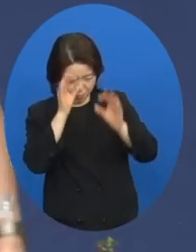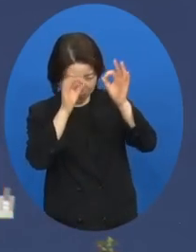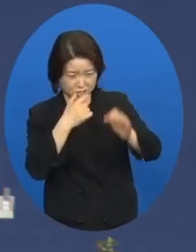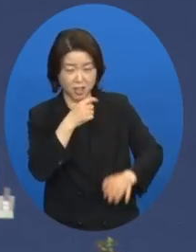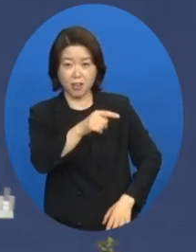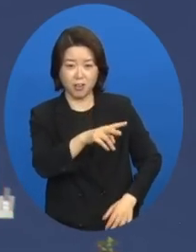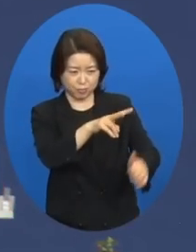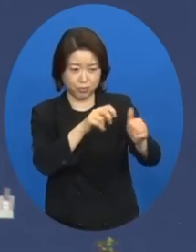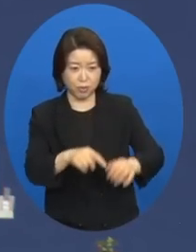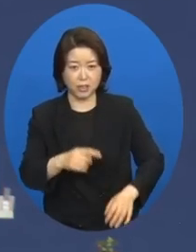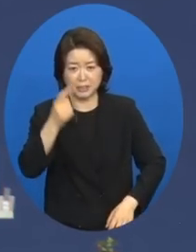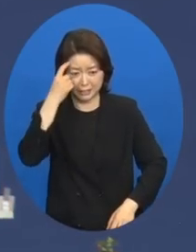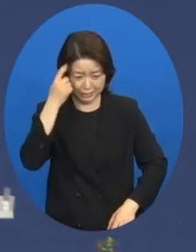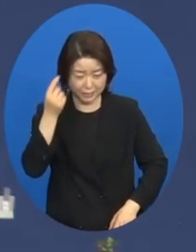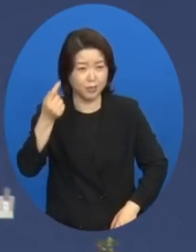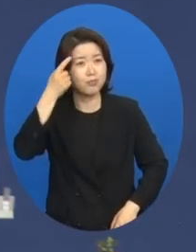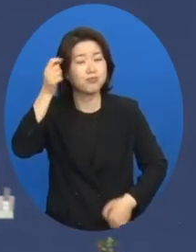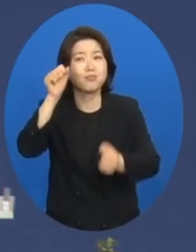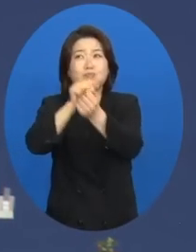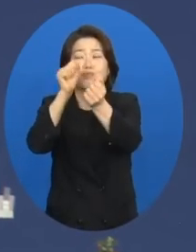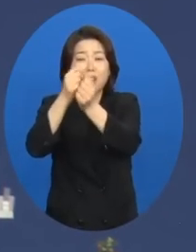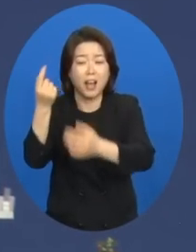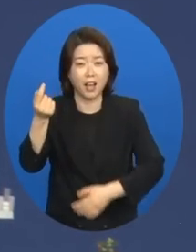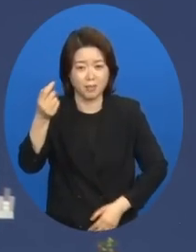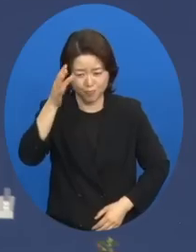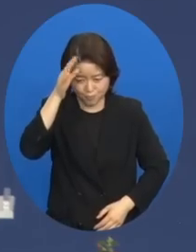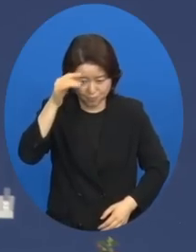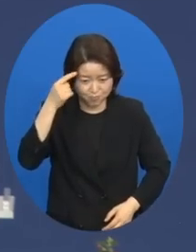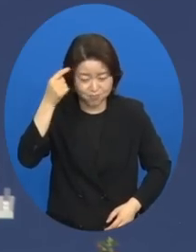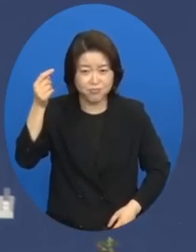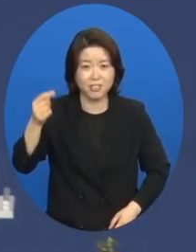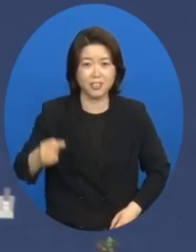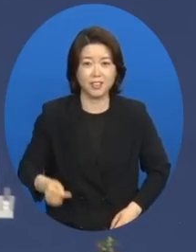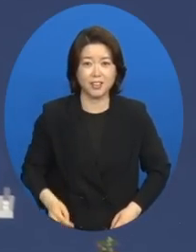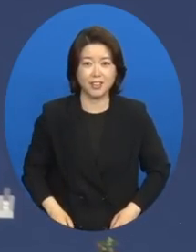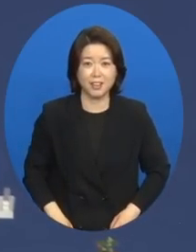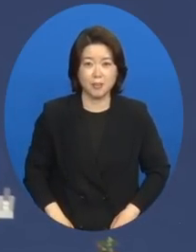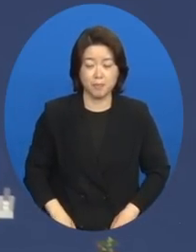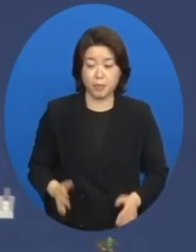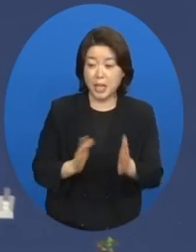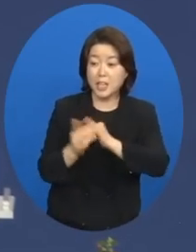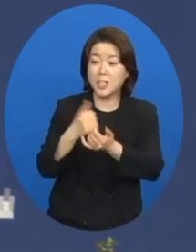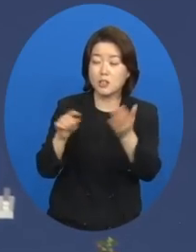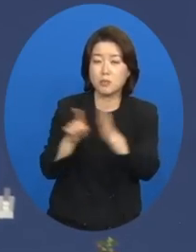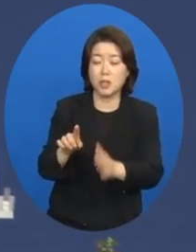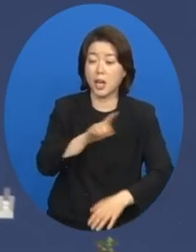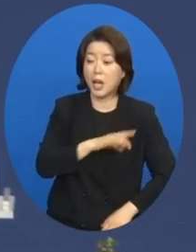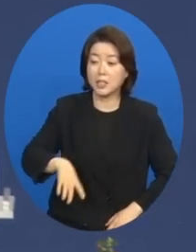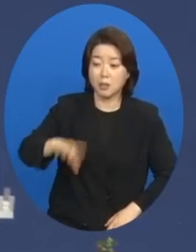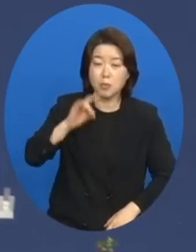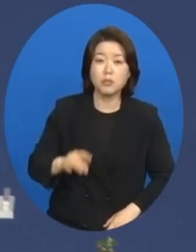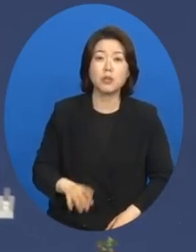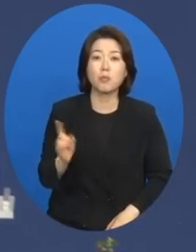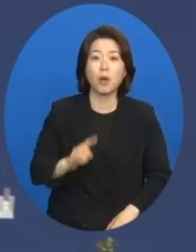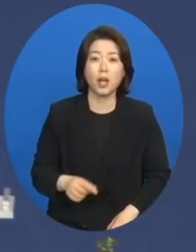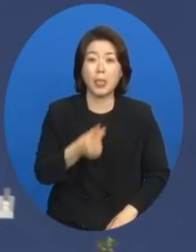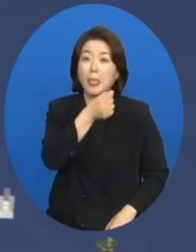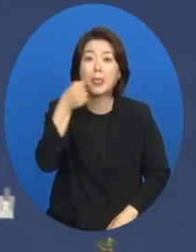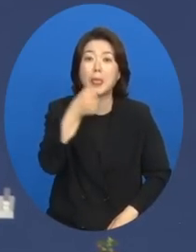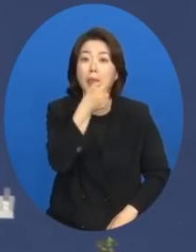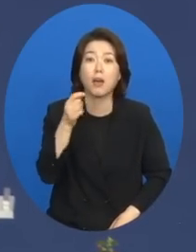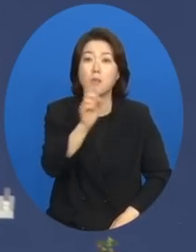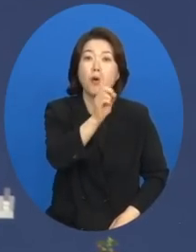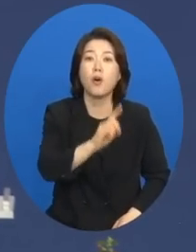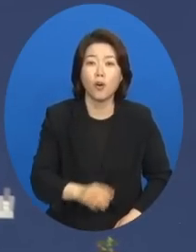어떻게 이렇게 개념이 없어. 예수 믿는 사람이 세상에 가장 먼저 챙겨야 될 게 뭐야? 루즈야?